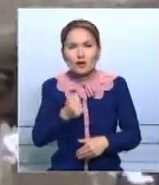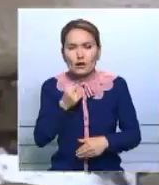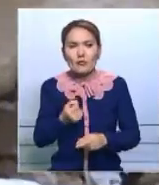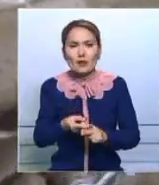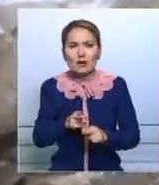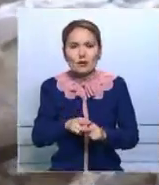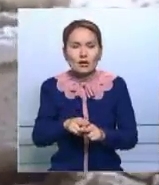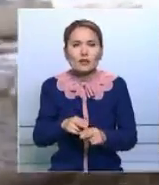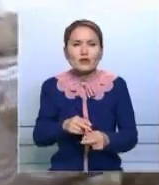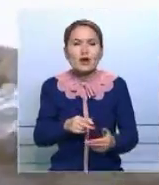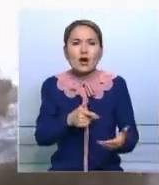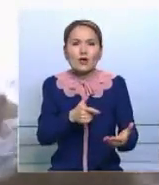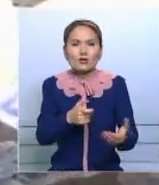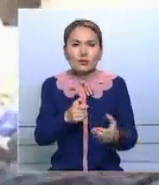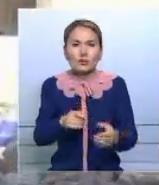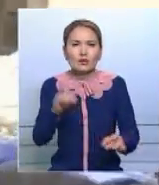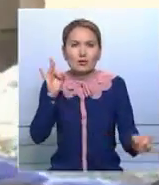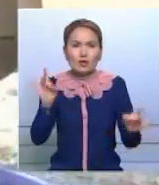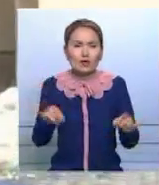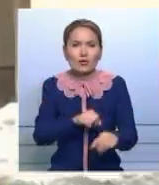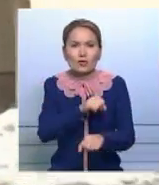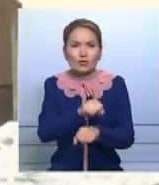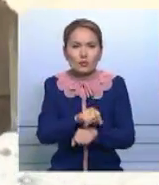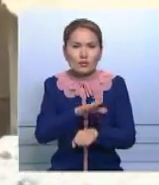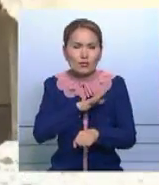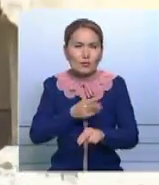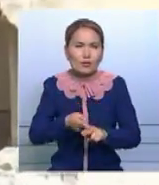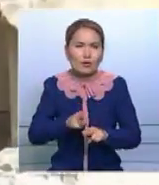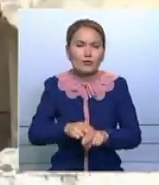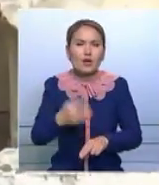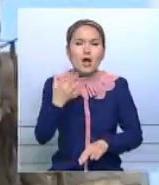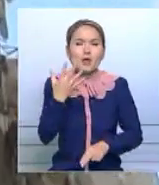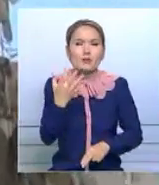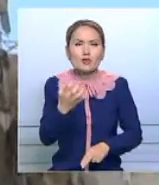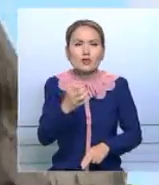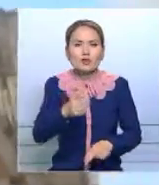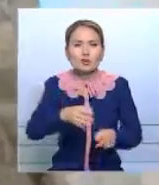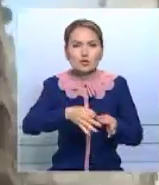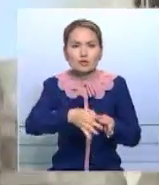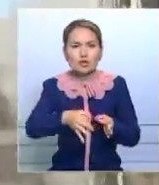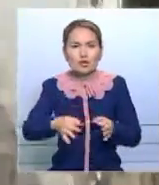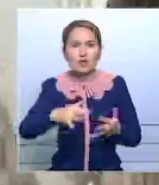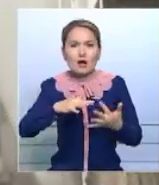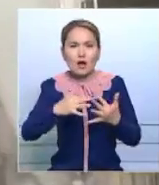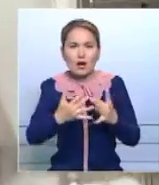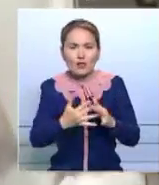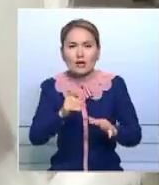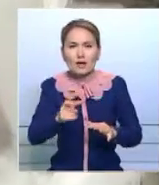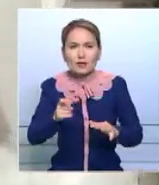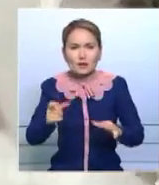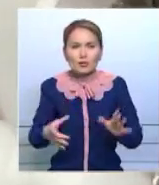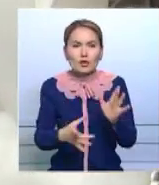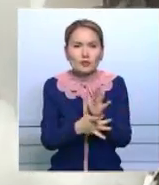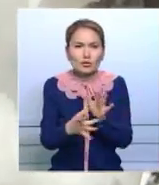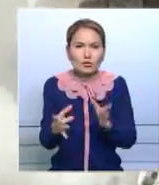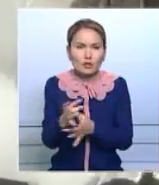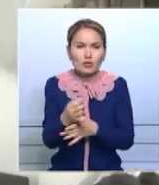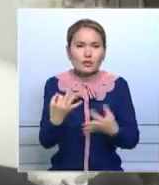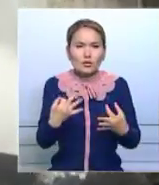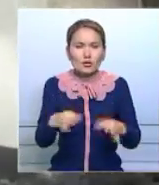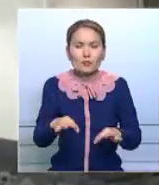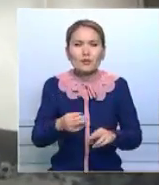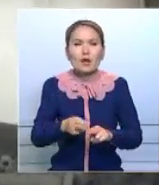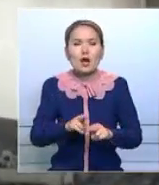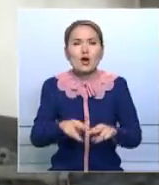келген қарулы топтардың саны 53-ке жетті. Сондай-ақ 500-ге жуық елді мекен содырлардан азат етілген. Ал өткен аптада үкімет